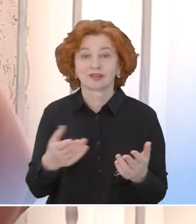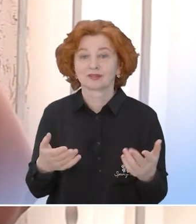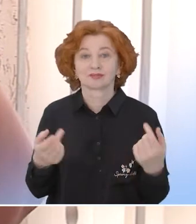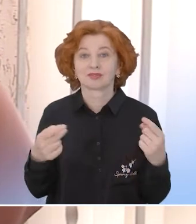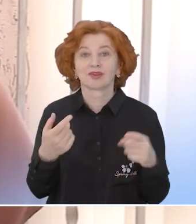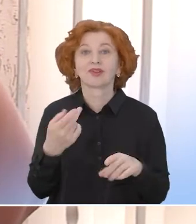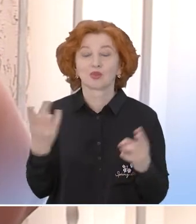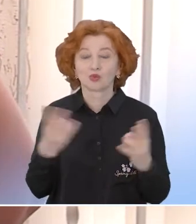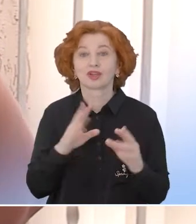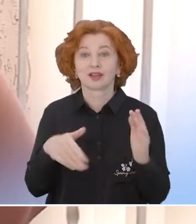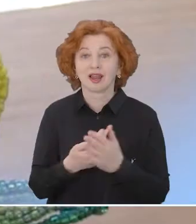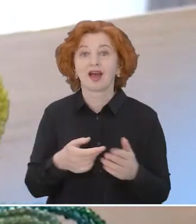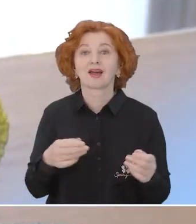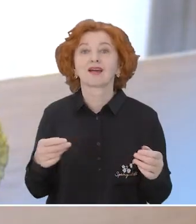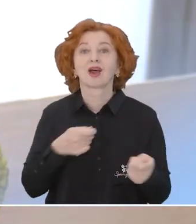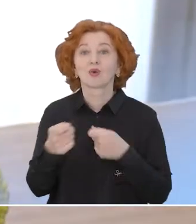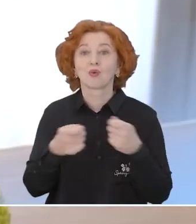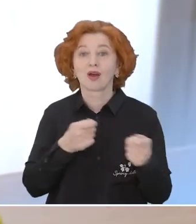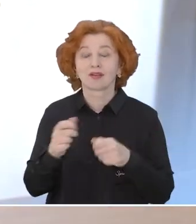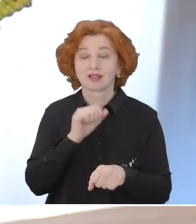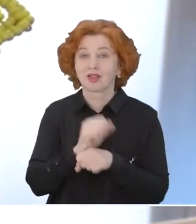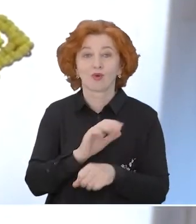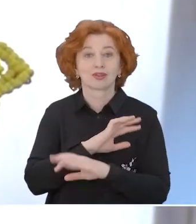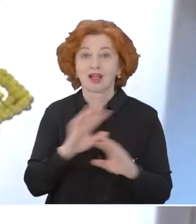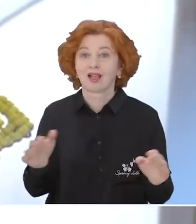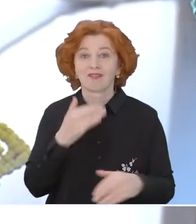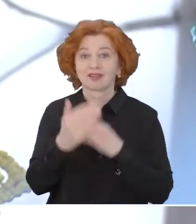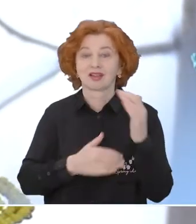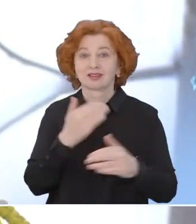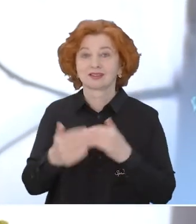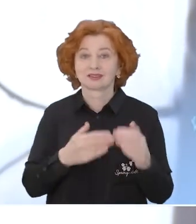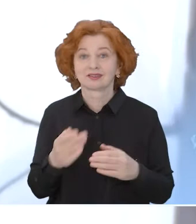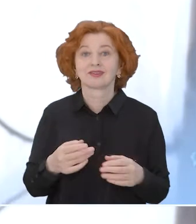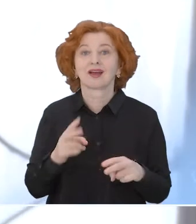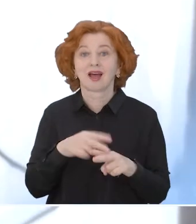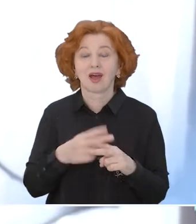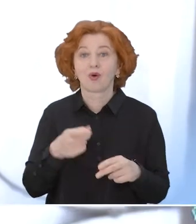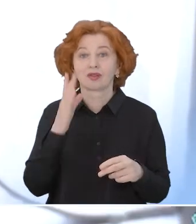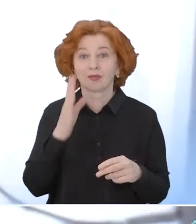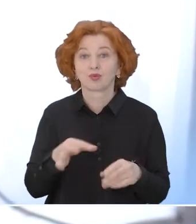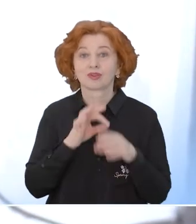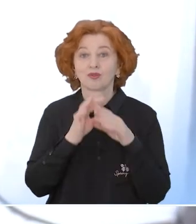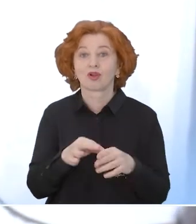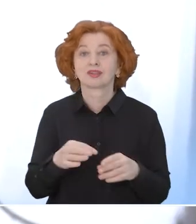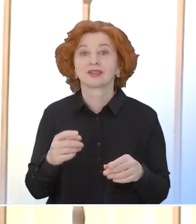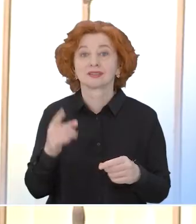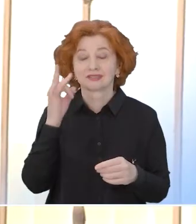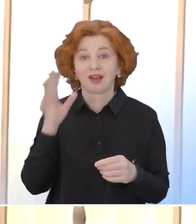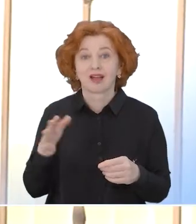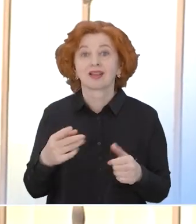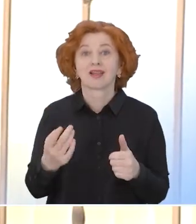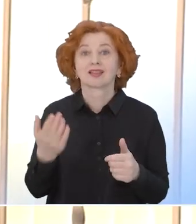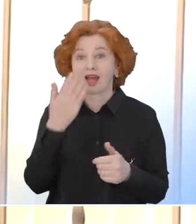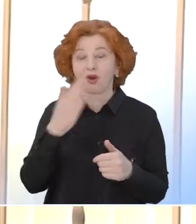это мне нужно для работы. Руководитель клуба не желает останавливаться на достигнутом. В следующем году у нас вводится звание